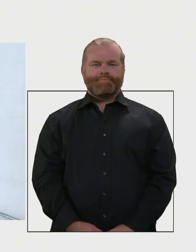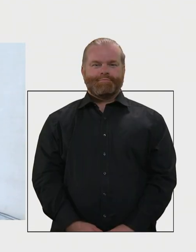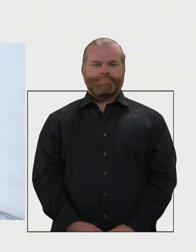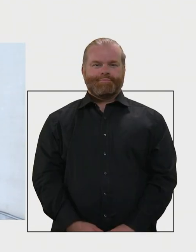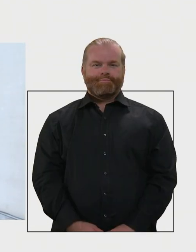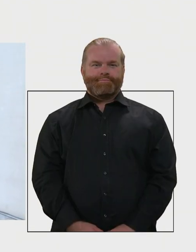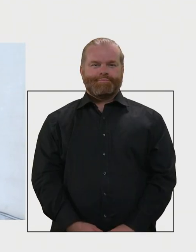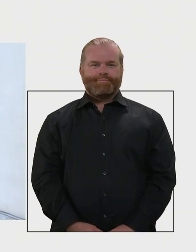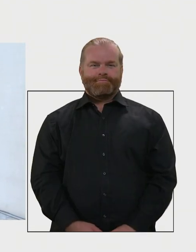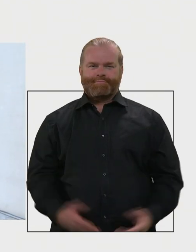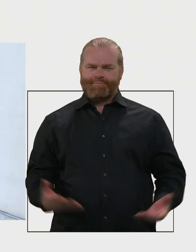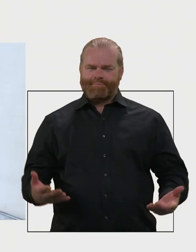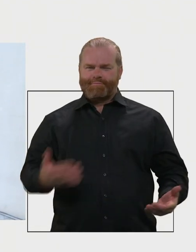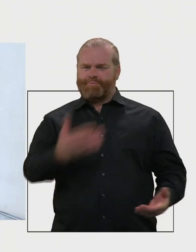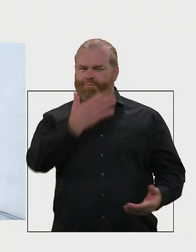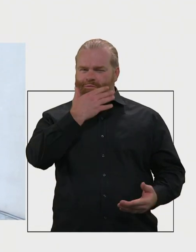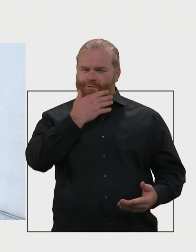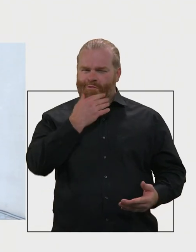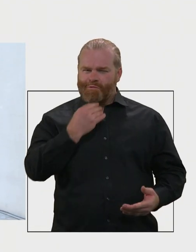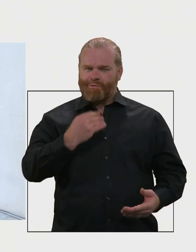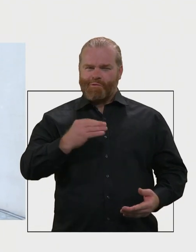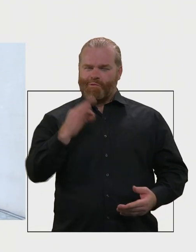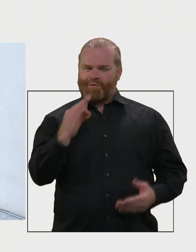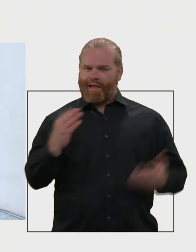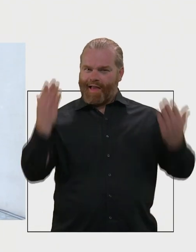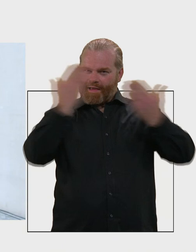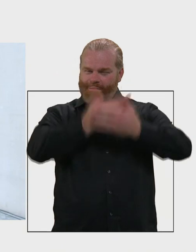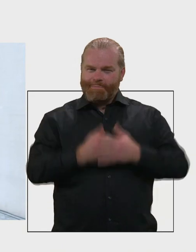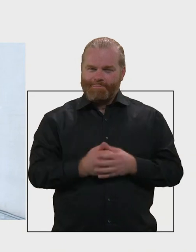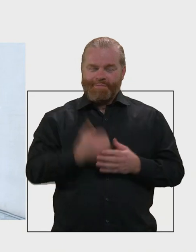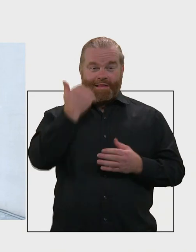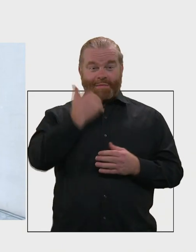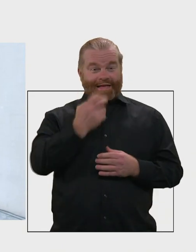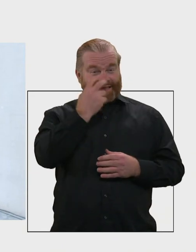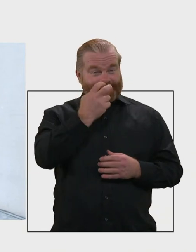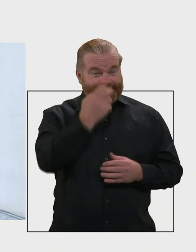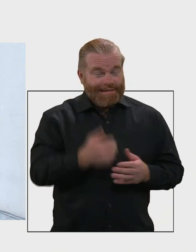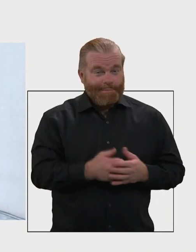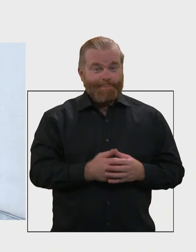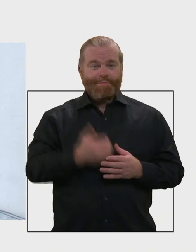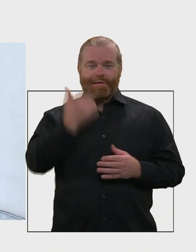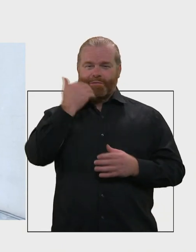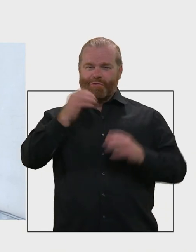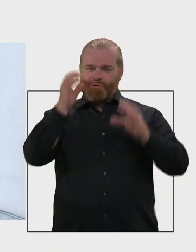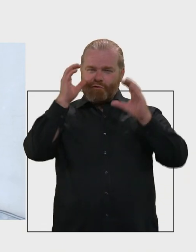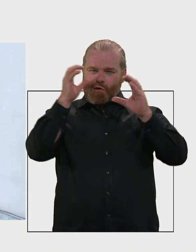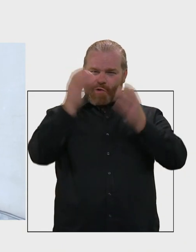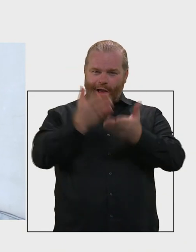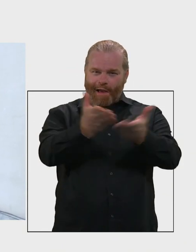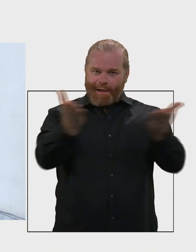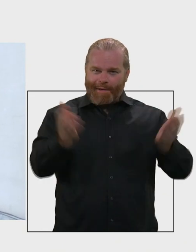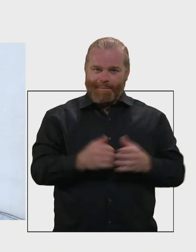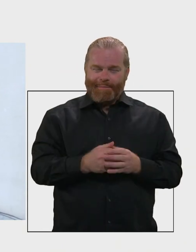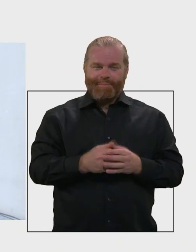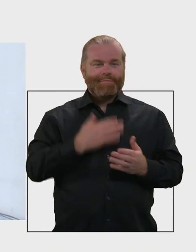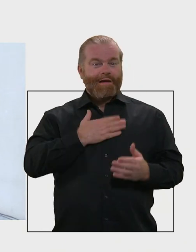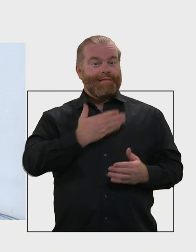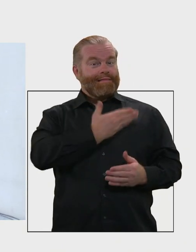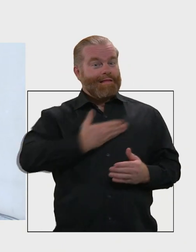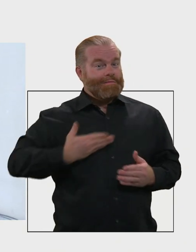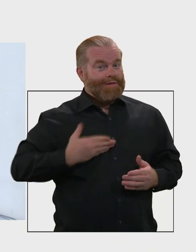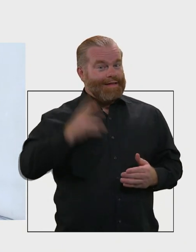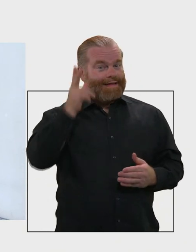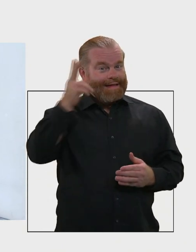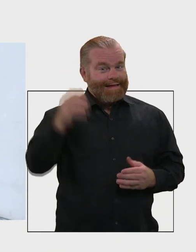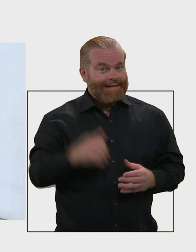Einen schönen guten Abend, liebe Gäste, liebe Zuschauende, meine sehr geehrten Damen, meine Herren, liebe Freundinnen und Freunde des